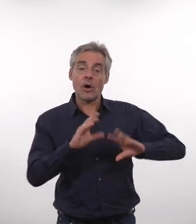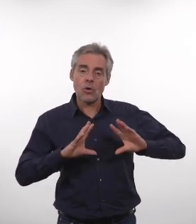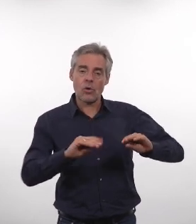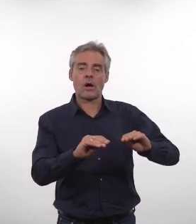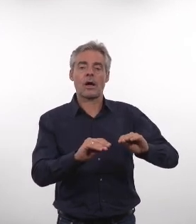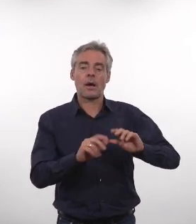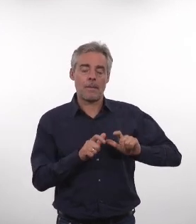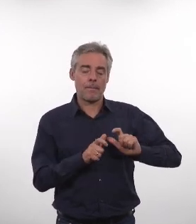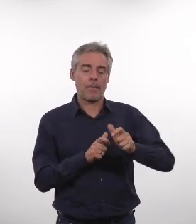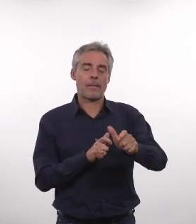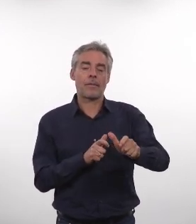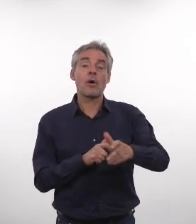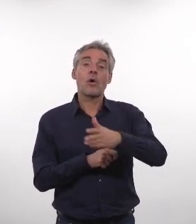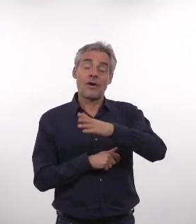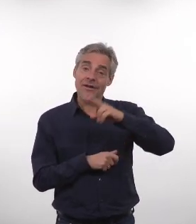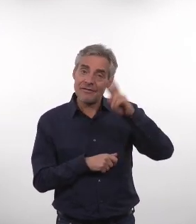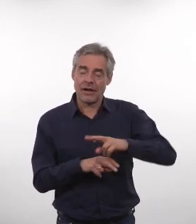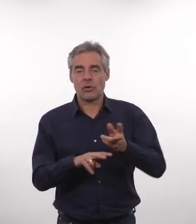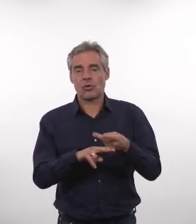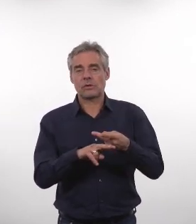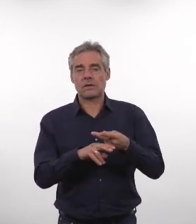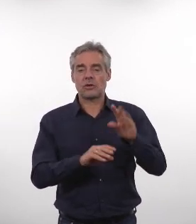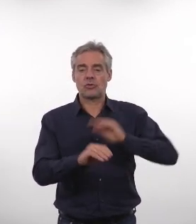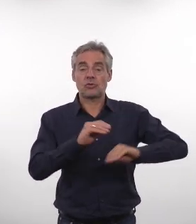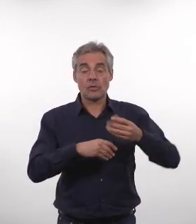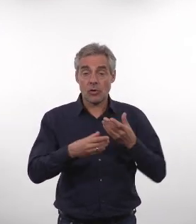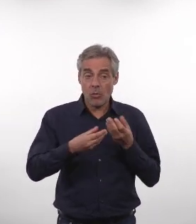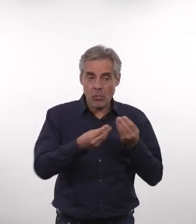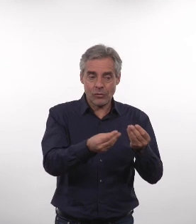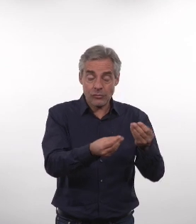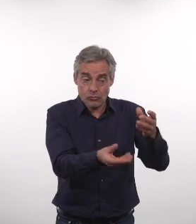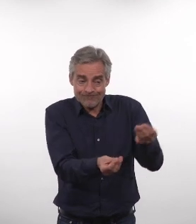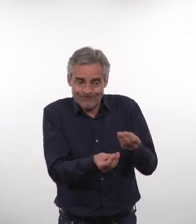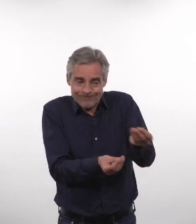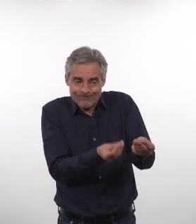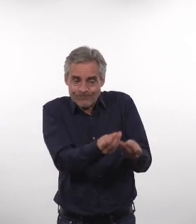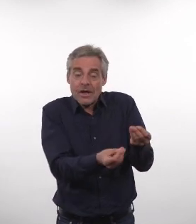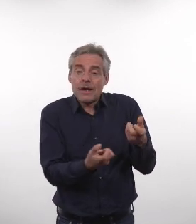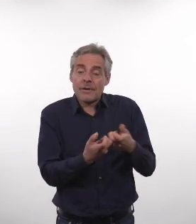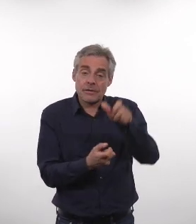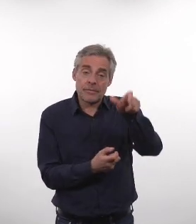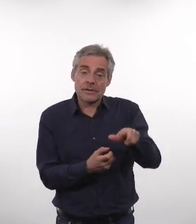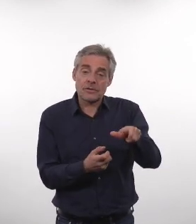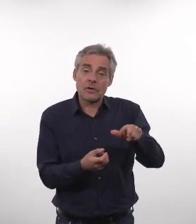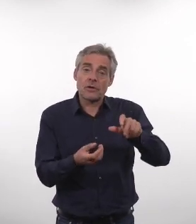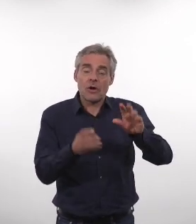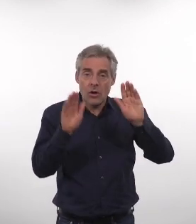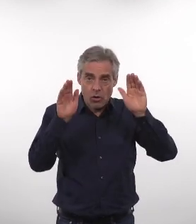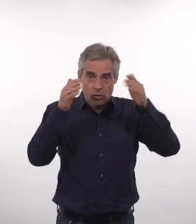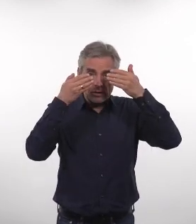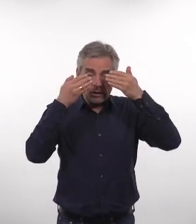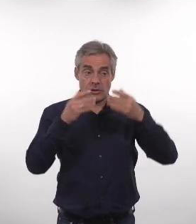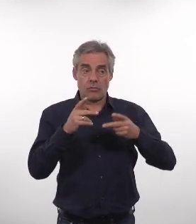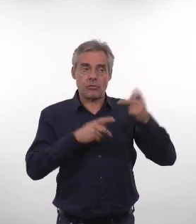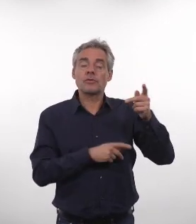étapes de l'habituation au soin, ça soit vraiment les vrais outils du soin qui soient utilisés, particulièrement chez les personnes porteuses de troubles du spectre de l'autisme, parce